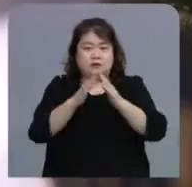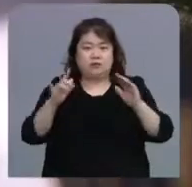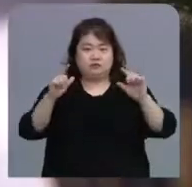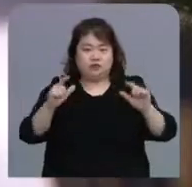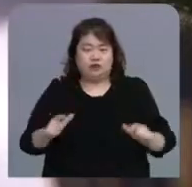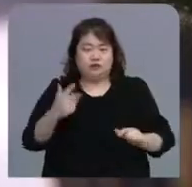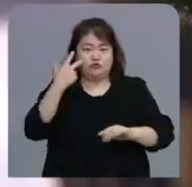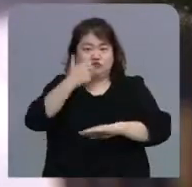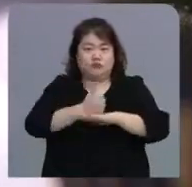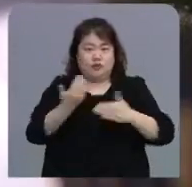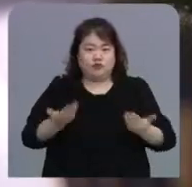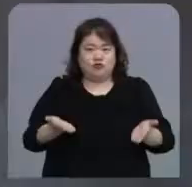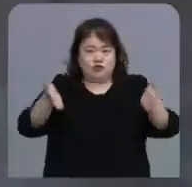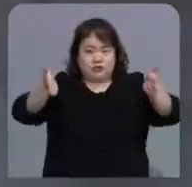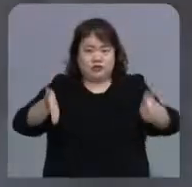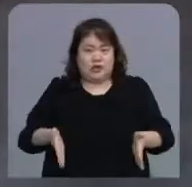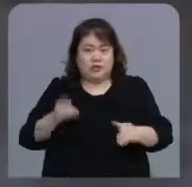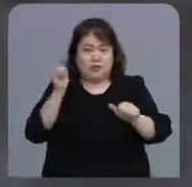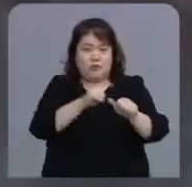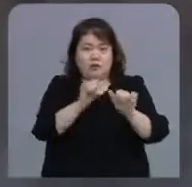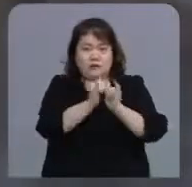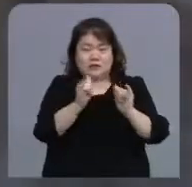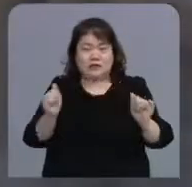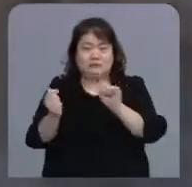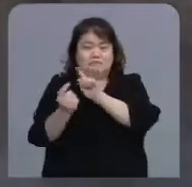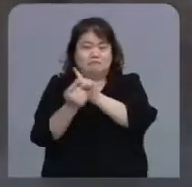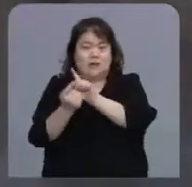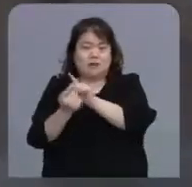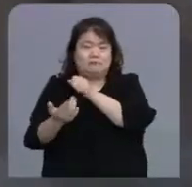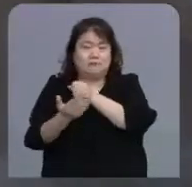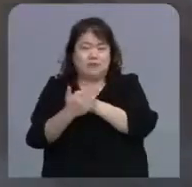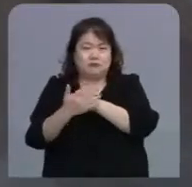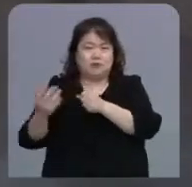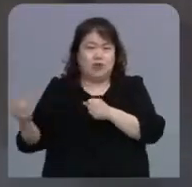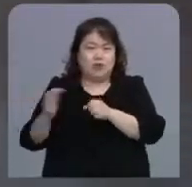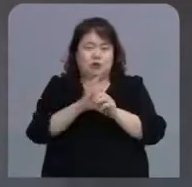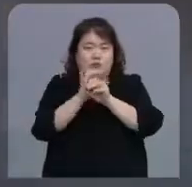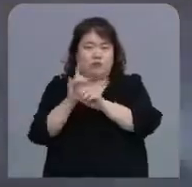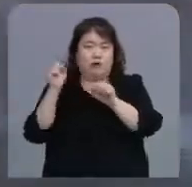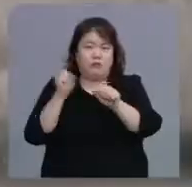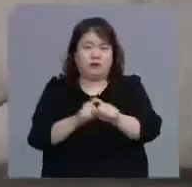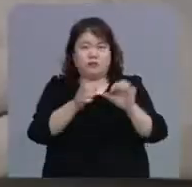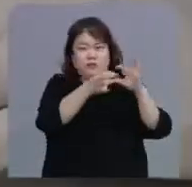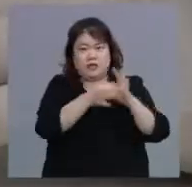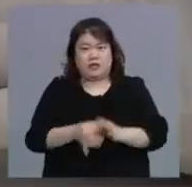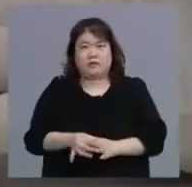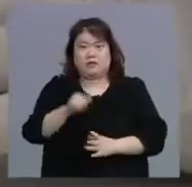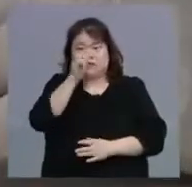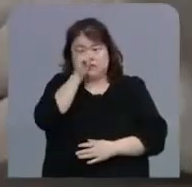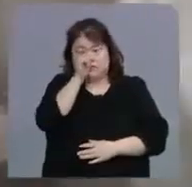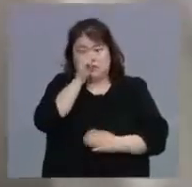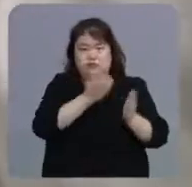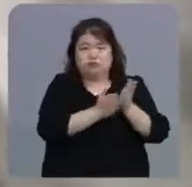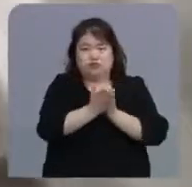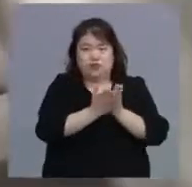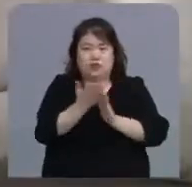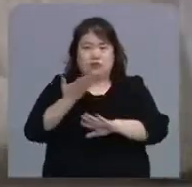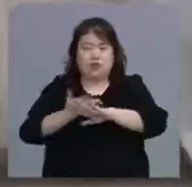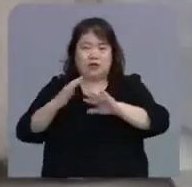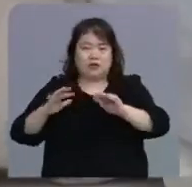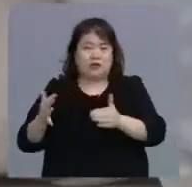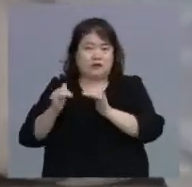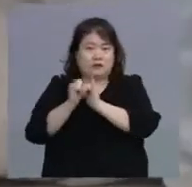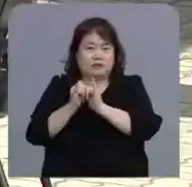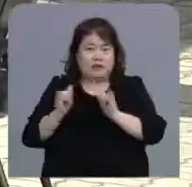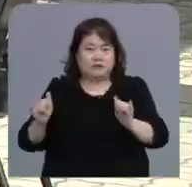전북에서는 주말 휴일 사이 기존 확진자의 접촉으로 인한 코로나19 확진 사례가 이어졌습니다. 군산에서 외국인